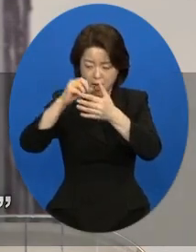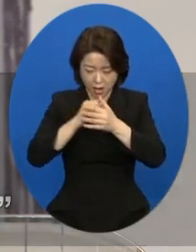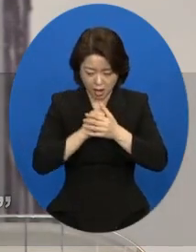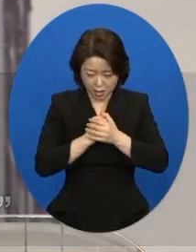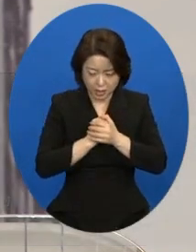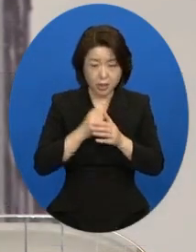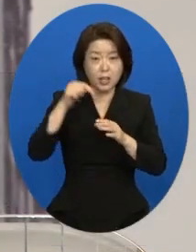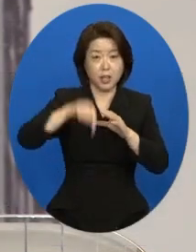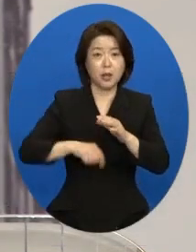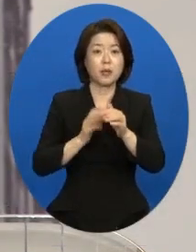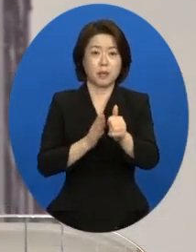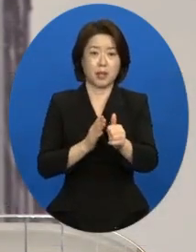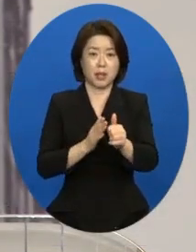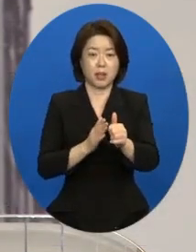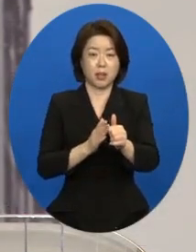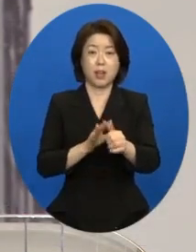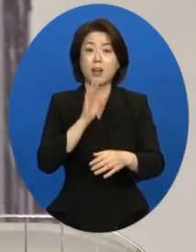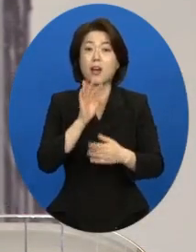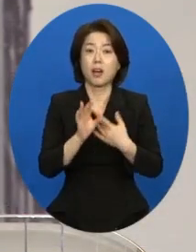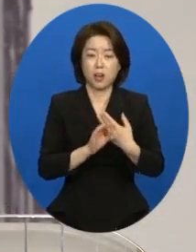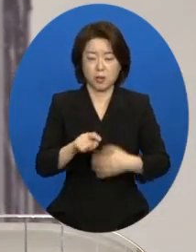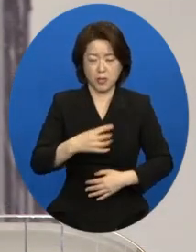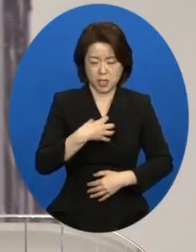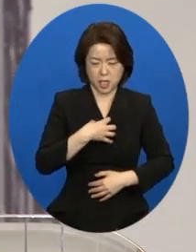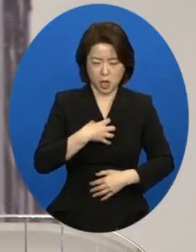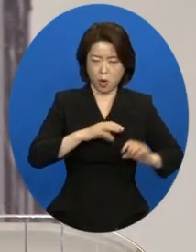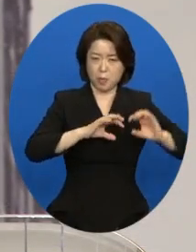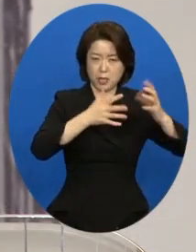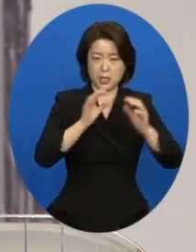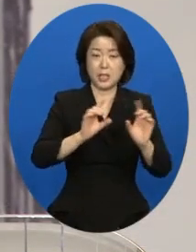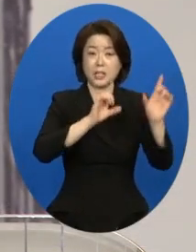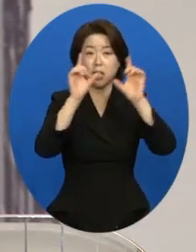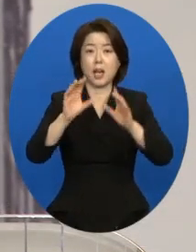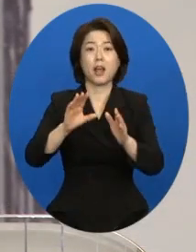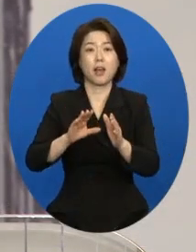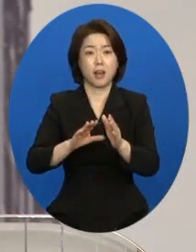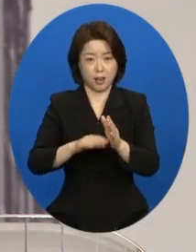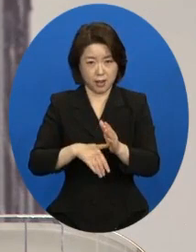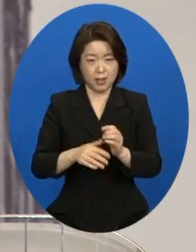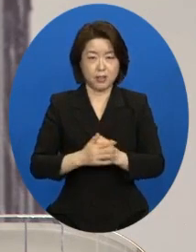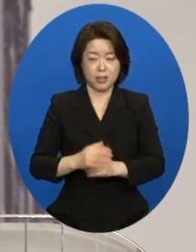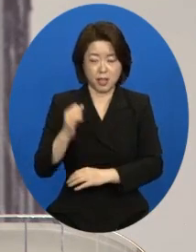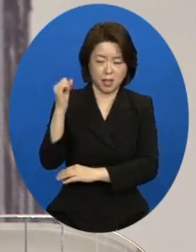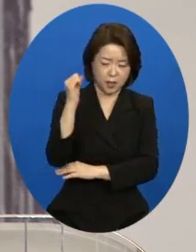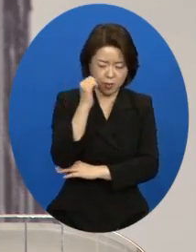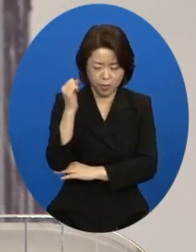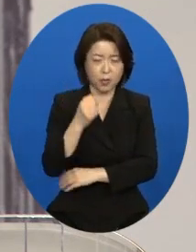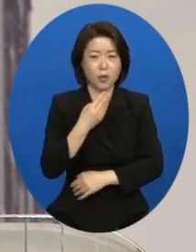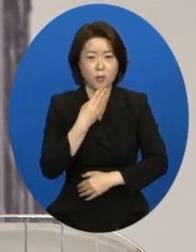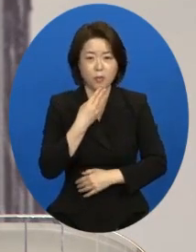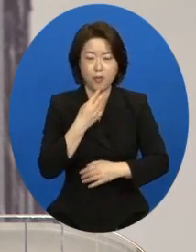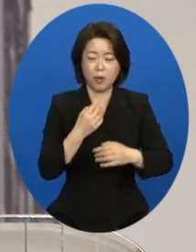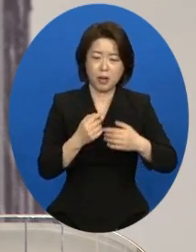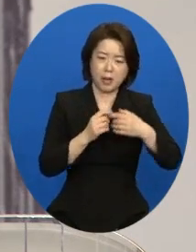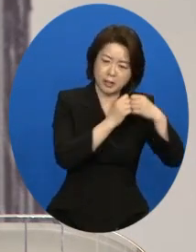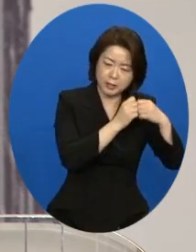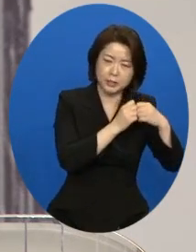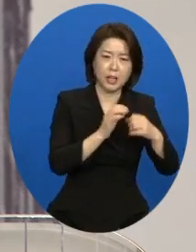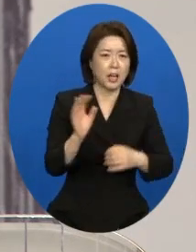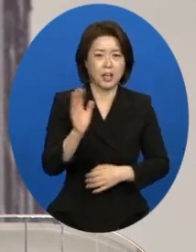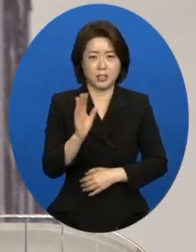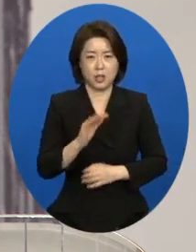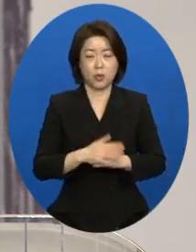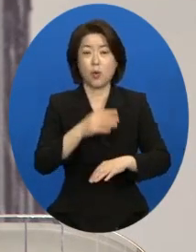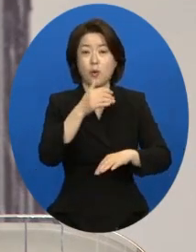새기시길 바랍니다. 그래야 이 험한 세상 살아갈 때에 흔들리지 않냐고, 흔들려도